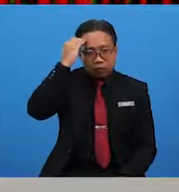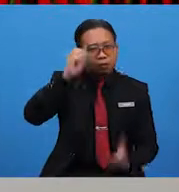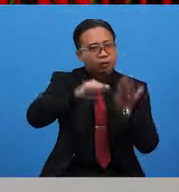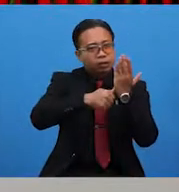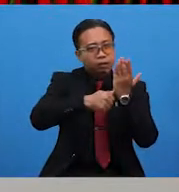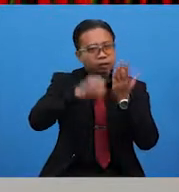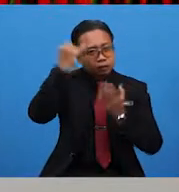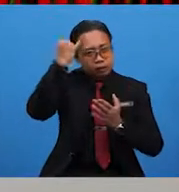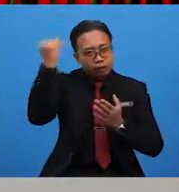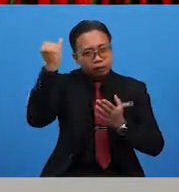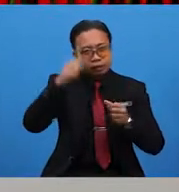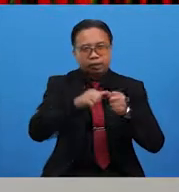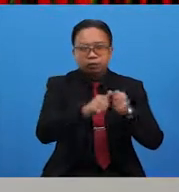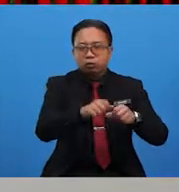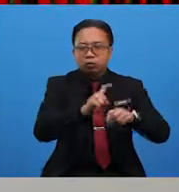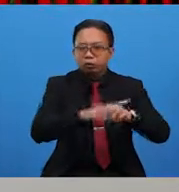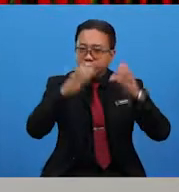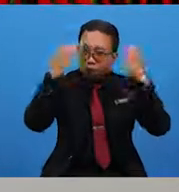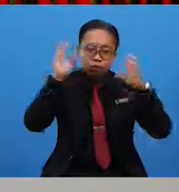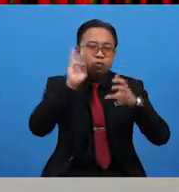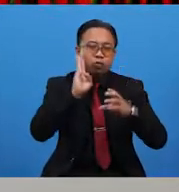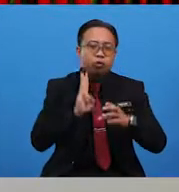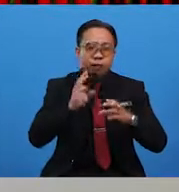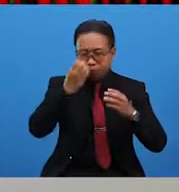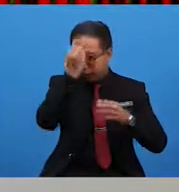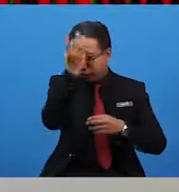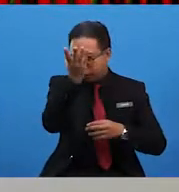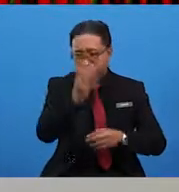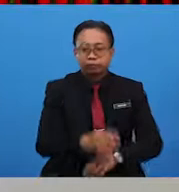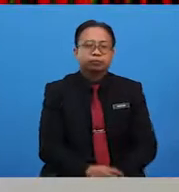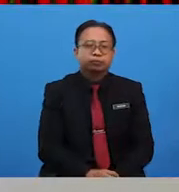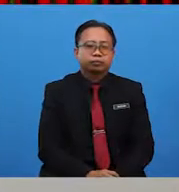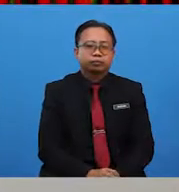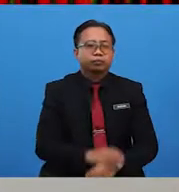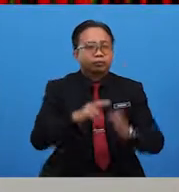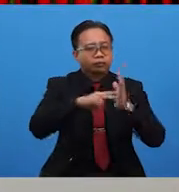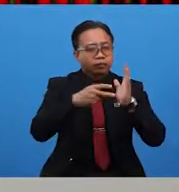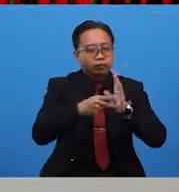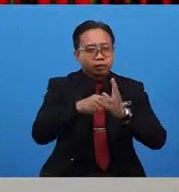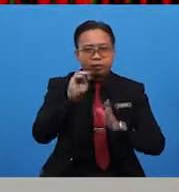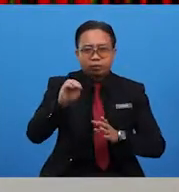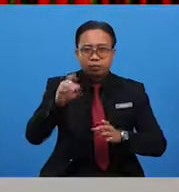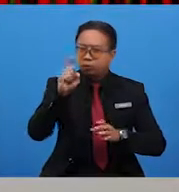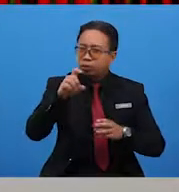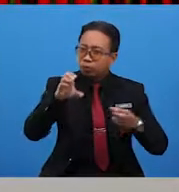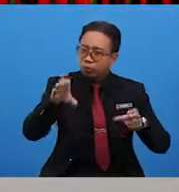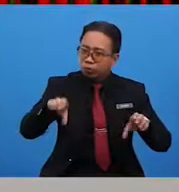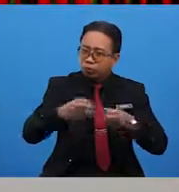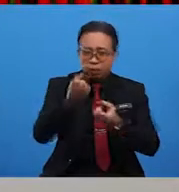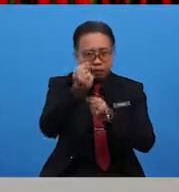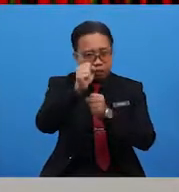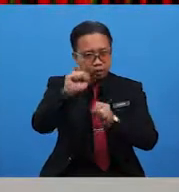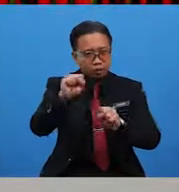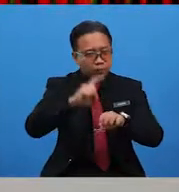konsep itu bergantung kepada yang jago Sebutkan taji maksudnya pelajar perlu buat analisis pada persoalan kaca